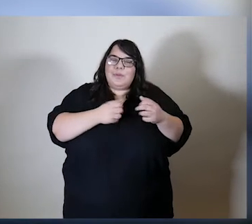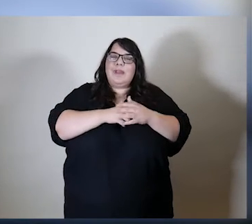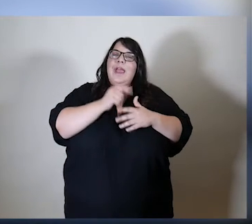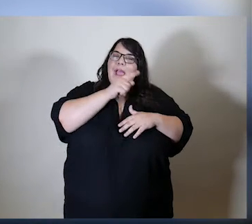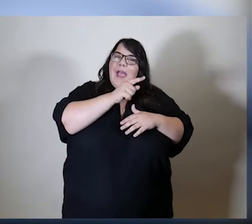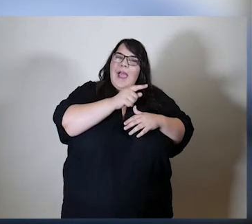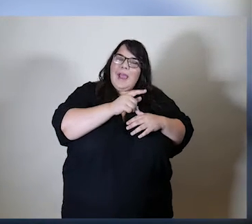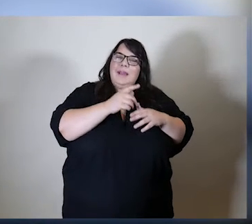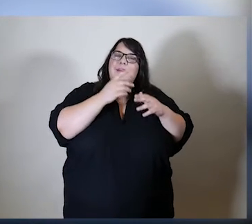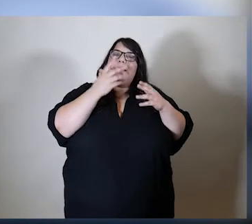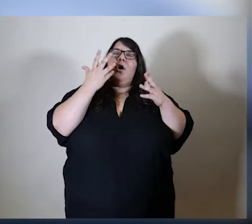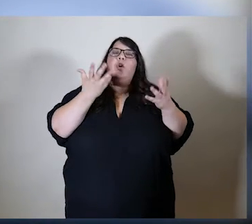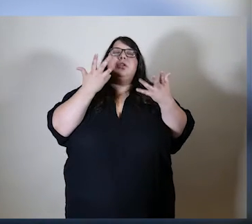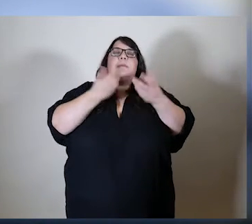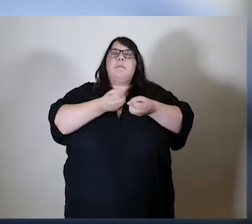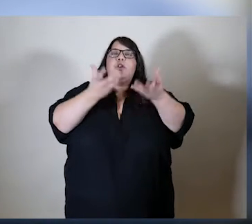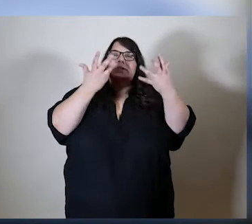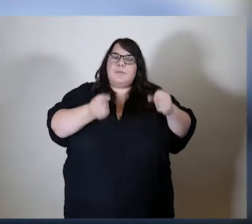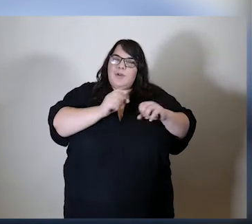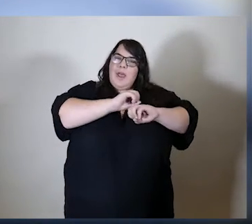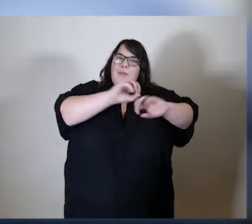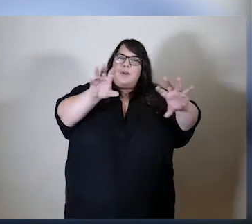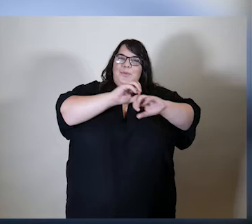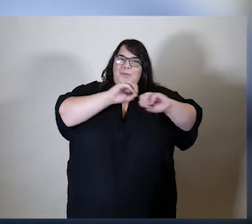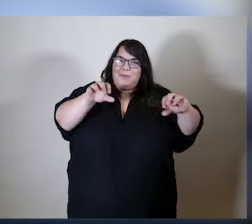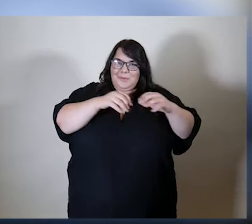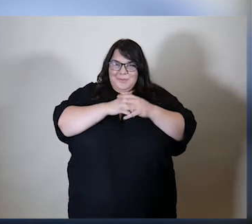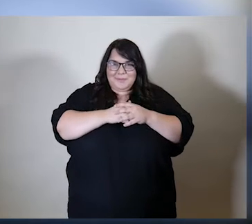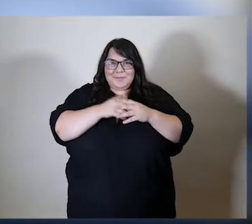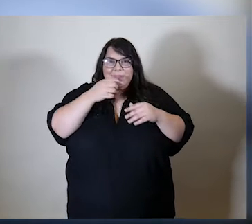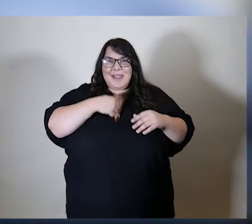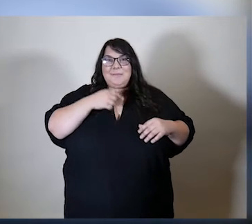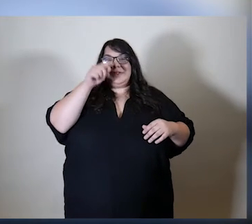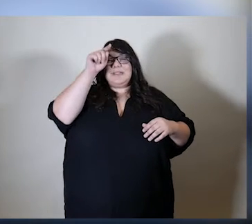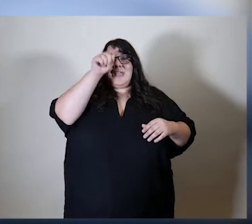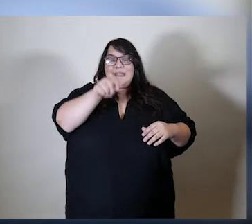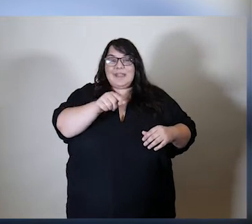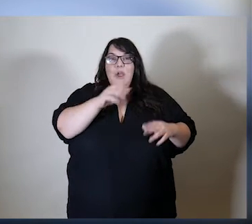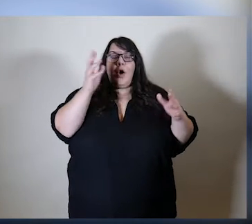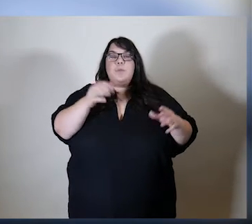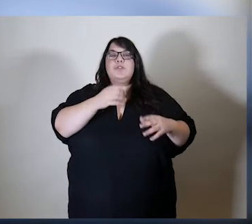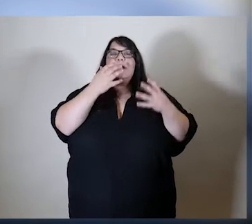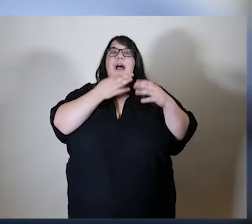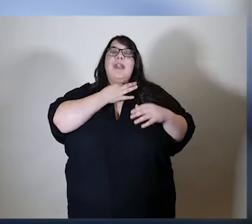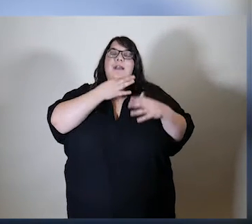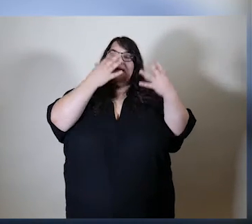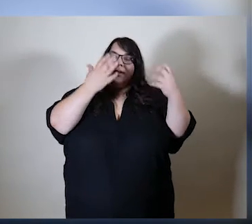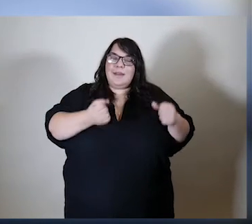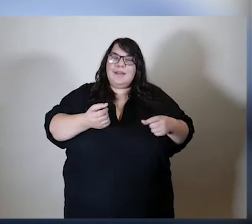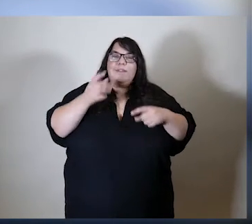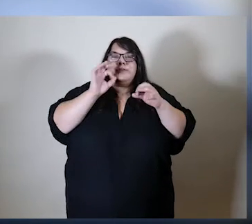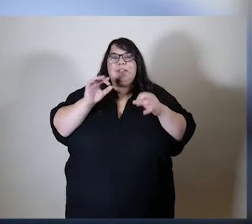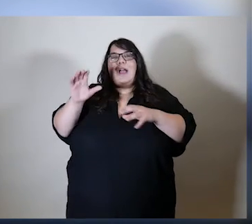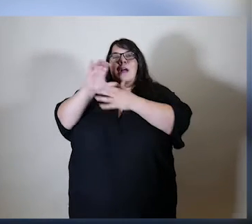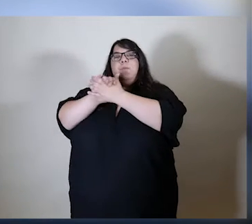τη στιγμή οι παροχές υπάρχουν και μπορούν να τους βοηθήσουν. Θα είμαστε κοντά σε όλους αυτούς που έχουν ανάγκη και στην Ομοσπονδία